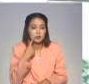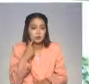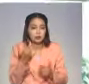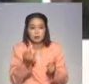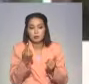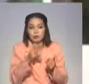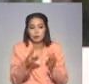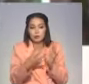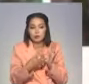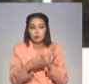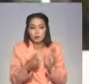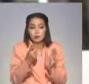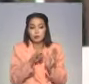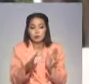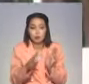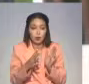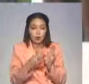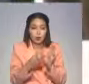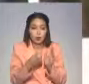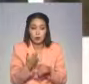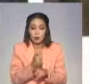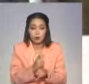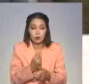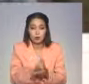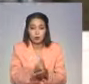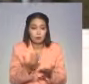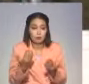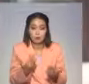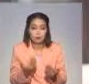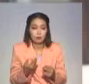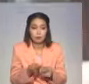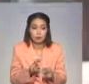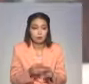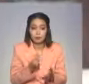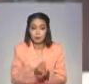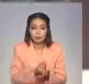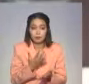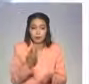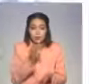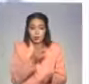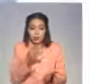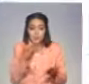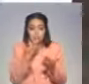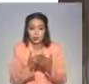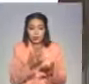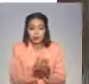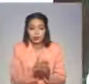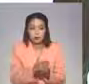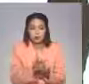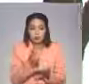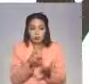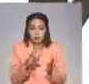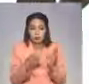кетті биылғы жылы. 1 900 000 деген өте қымбат қой. Қазіргі уақытта ол өте қымбат. Почти 2 миллион, например. 1 900 000